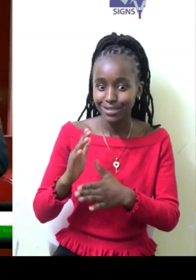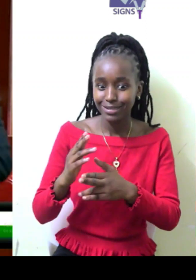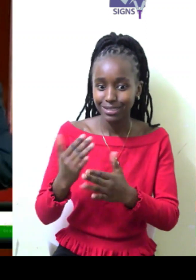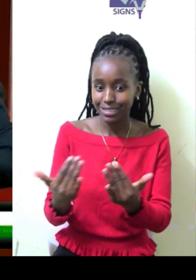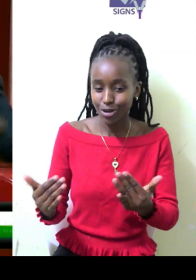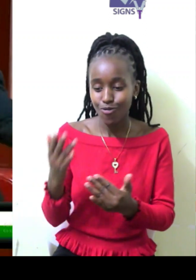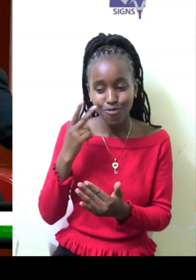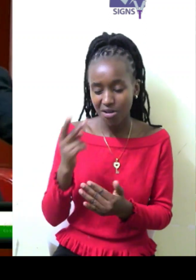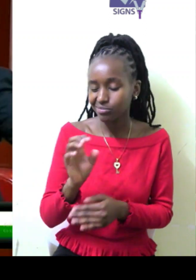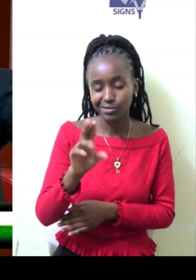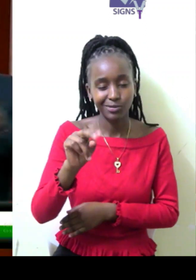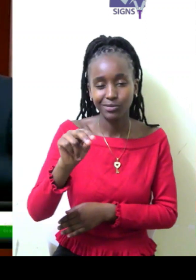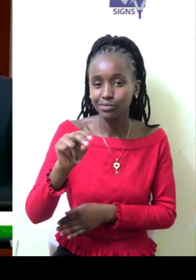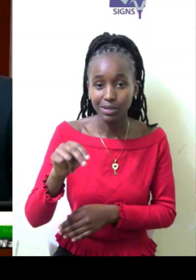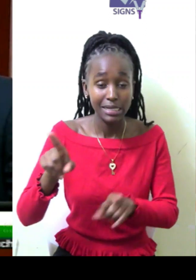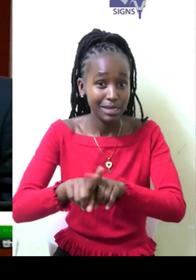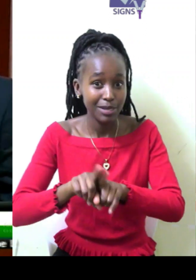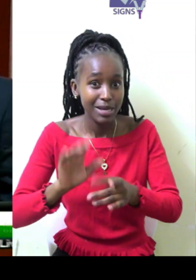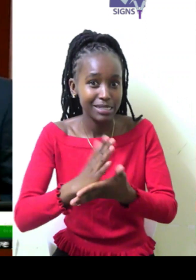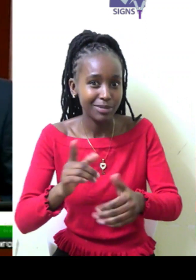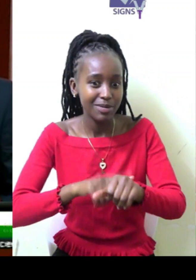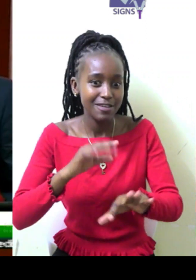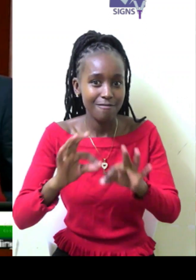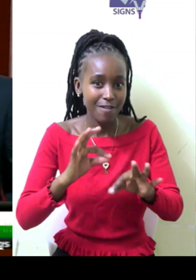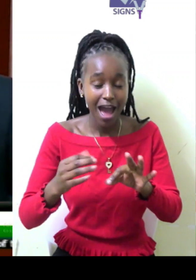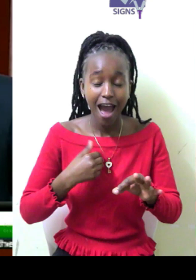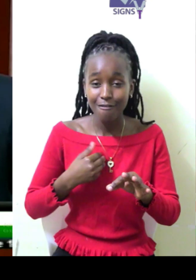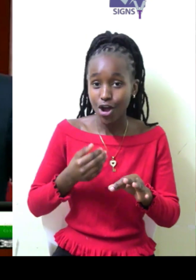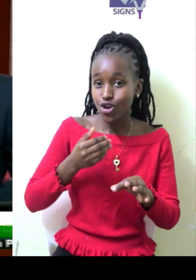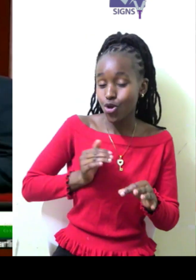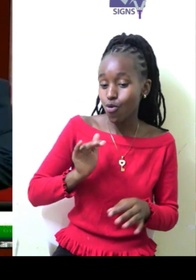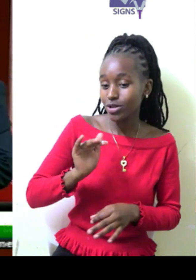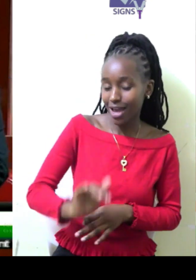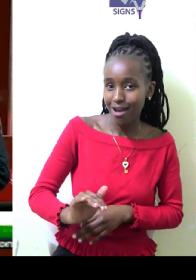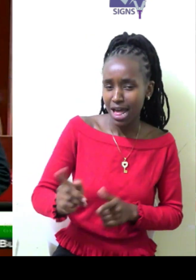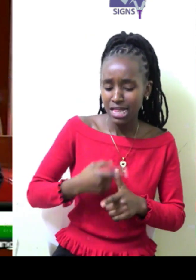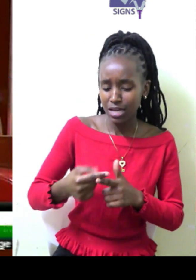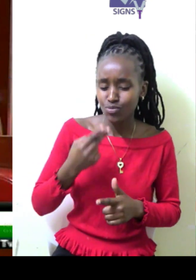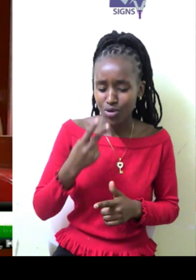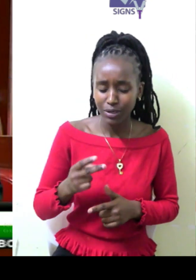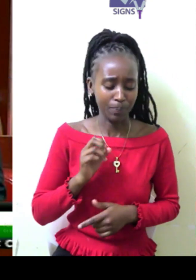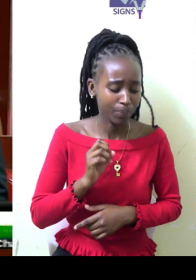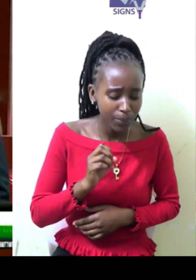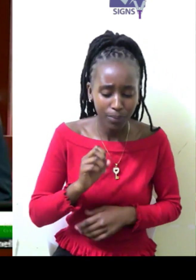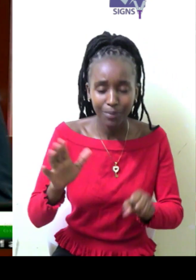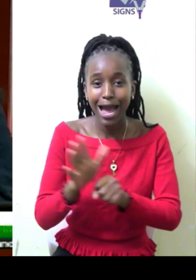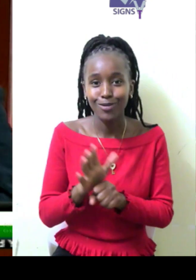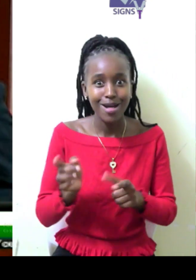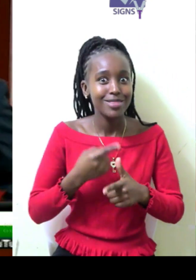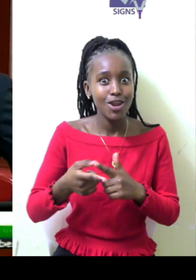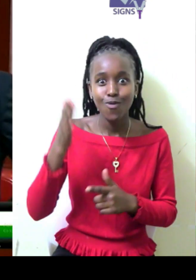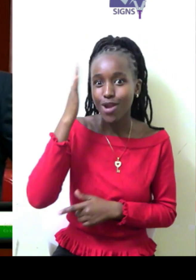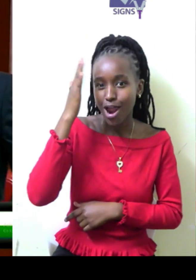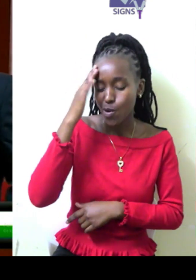mate, anajua ni dalili kwamba kumefanyika kitu, anatarajia mjukuu. Lakini serikali hii ambayo